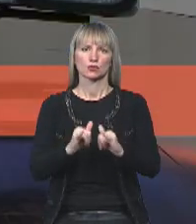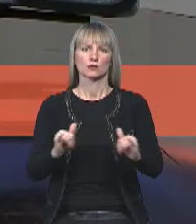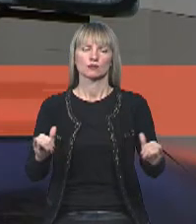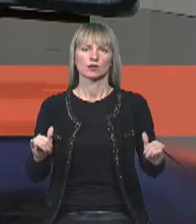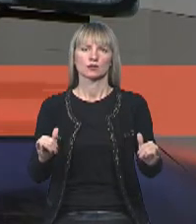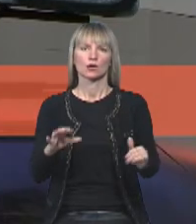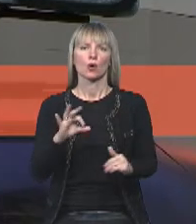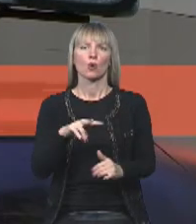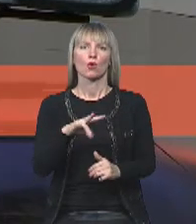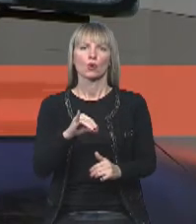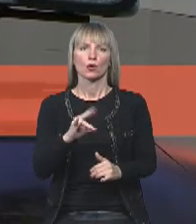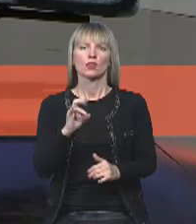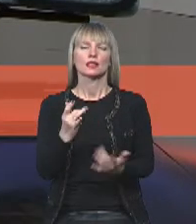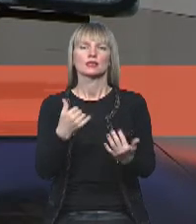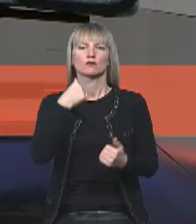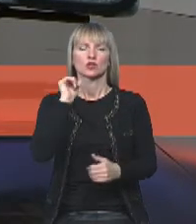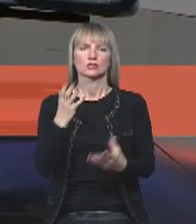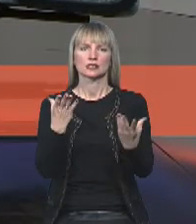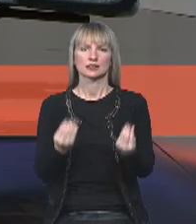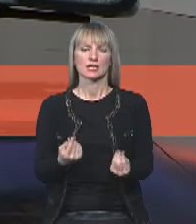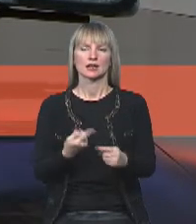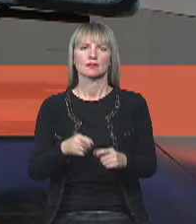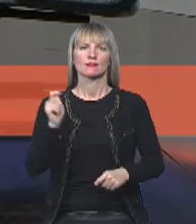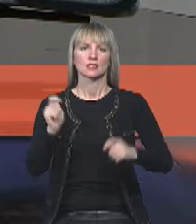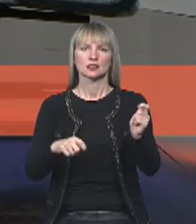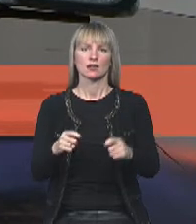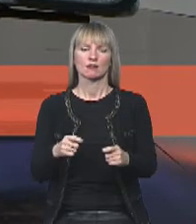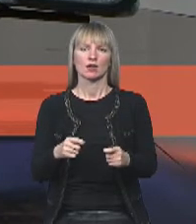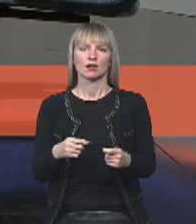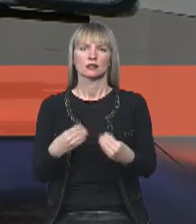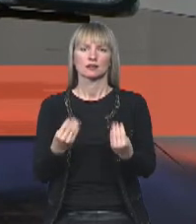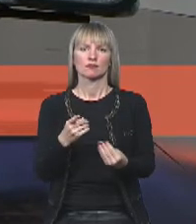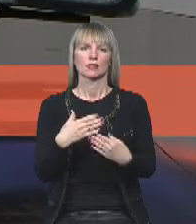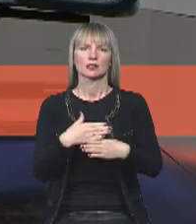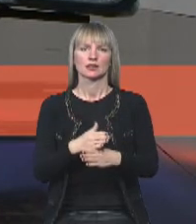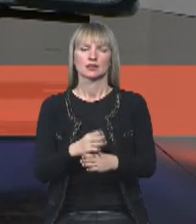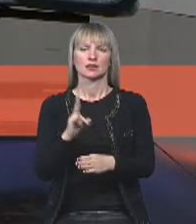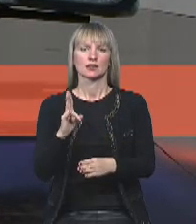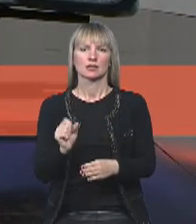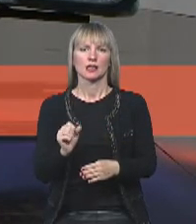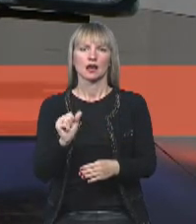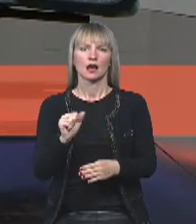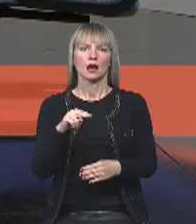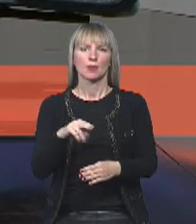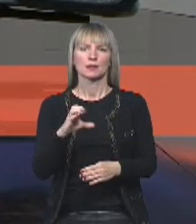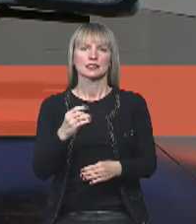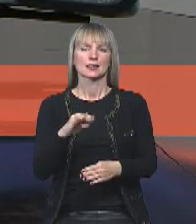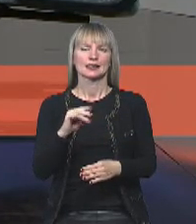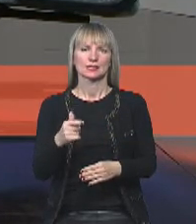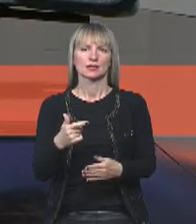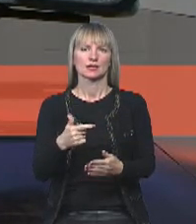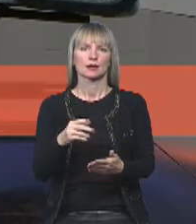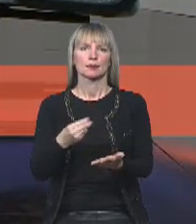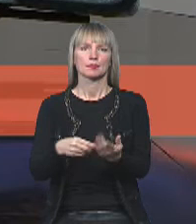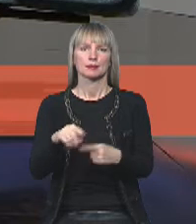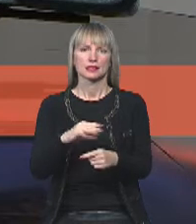Олю, наскільки вчорашній день і цей фестиваль зарядив, бо я знаю, що ви ділили на апсайклінг як бізнес і апсайклінг як